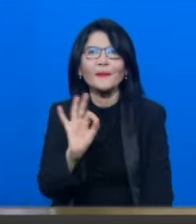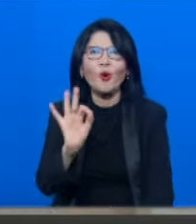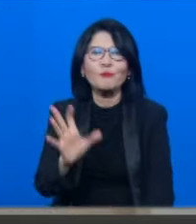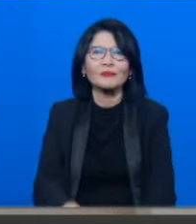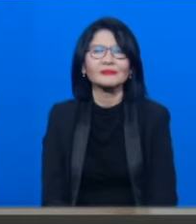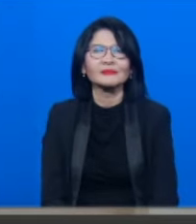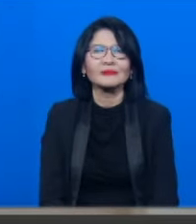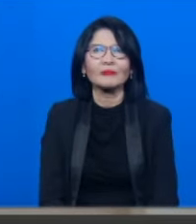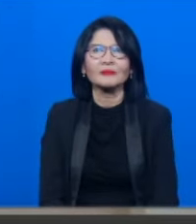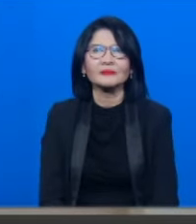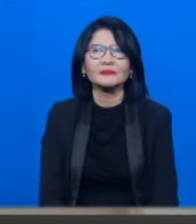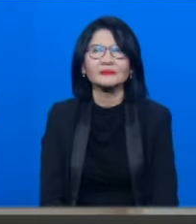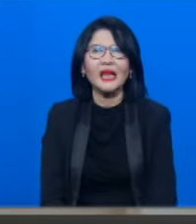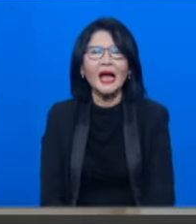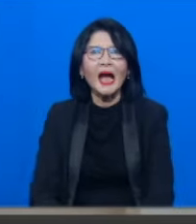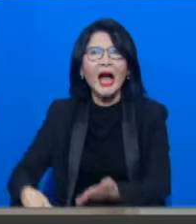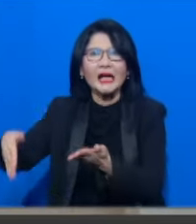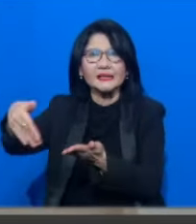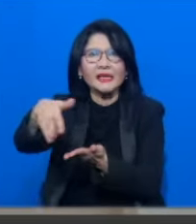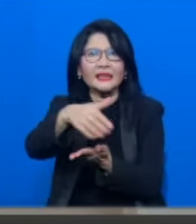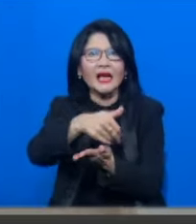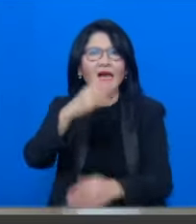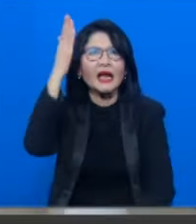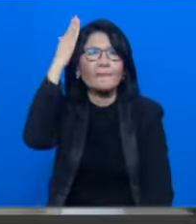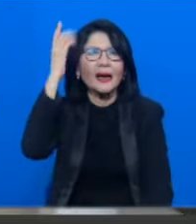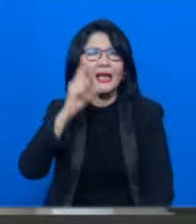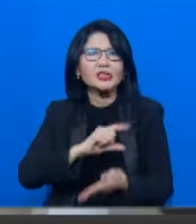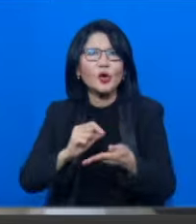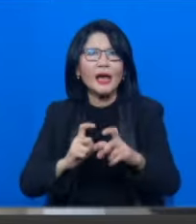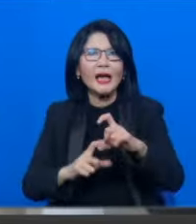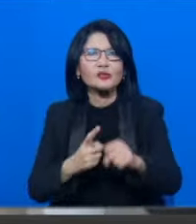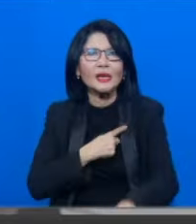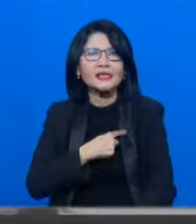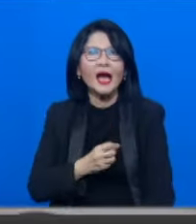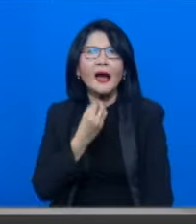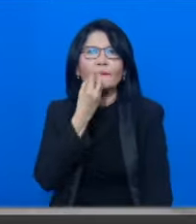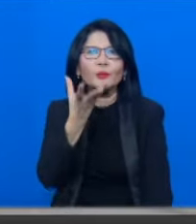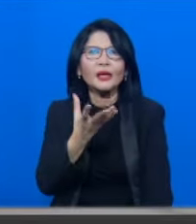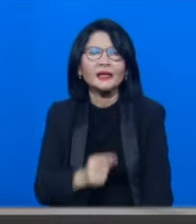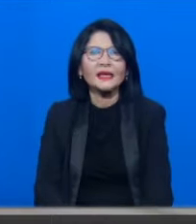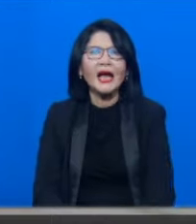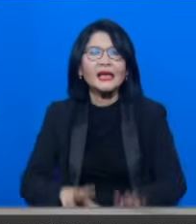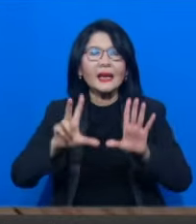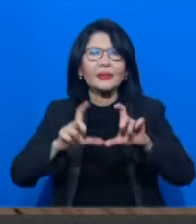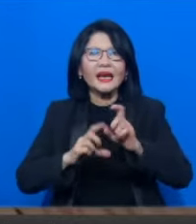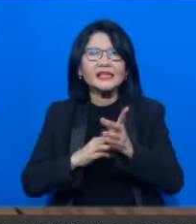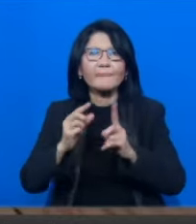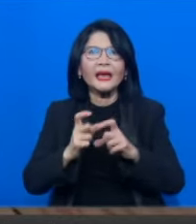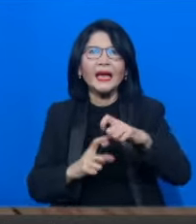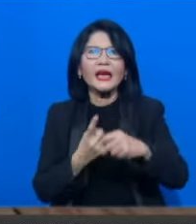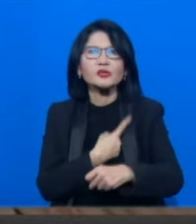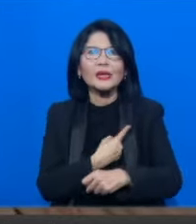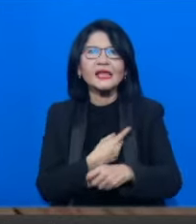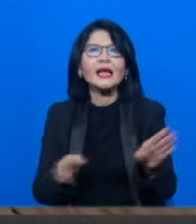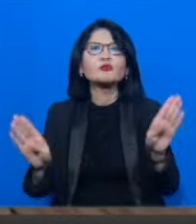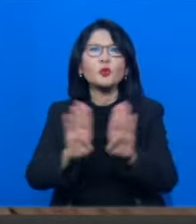mendaftar. Data pada Forum Komunikasi Kepala Sekolah Swasta di Kota Serang menyebutkan, sudah ada 8 SMP swasta di Kota Serang